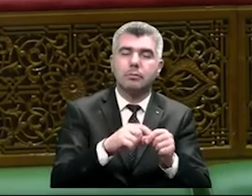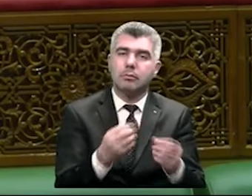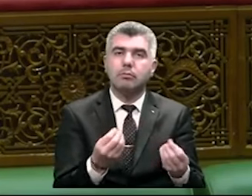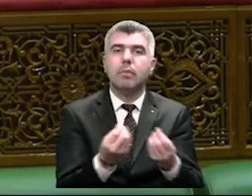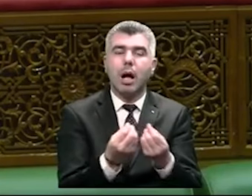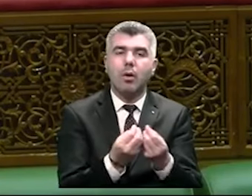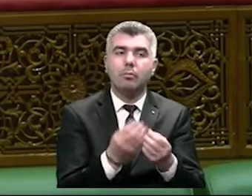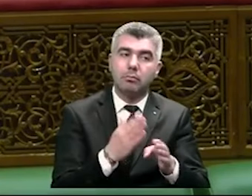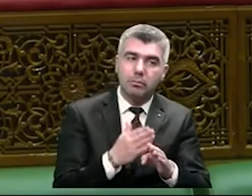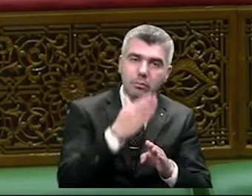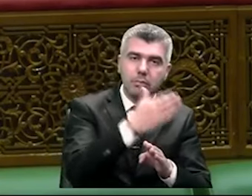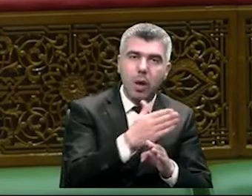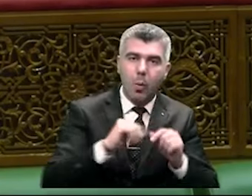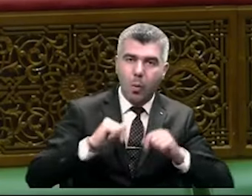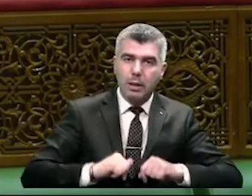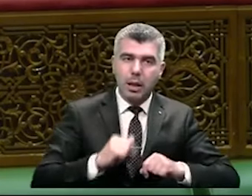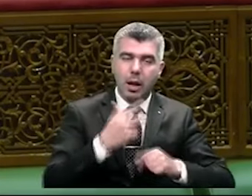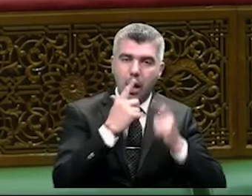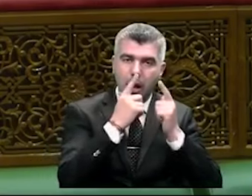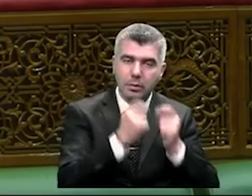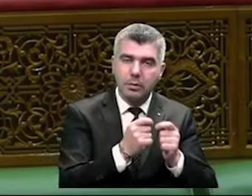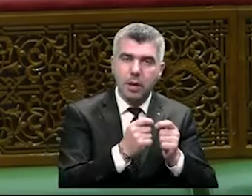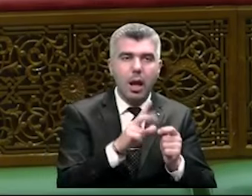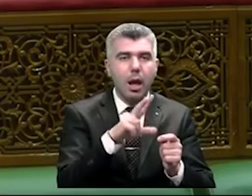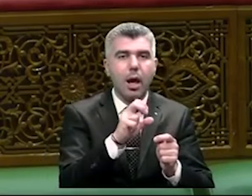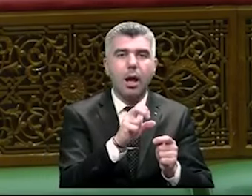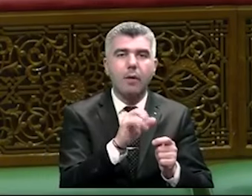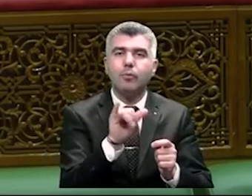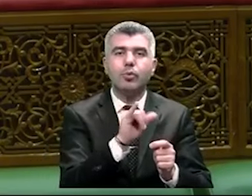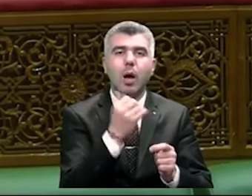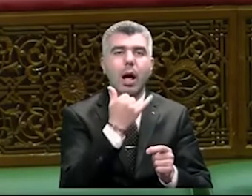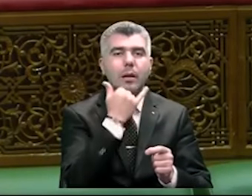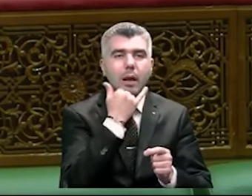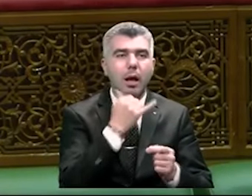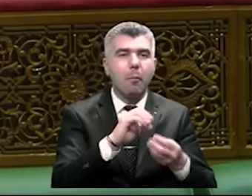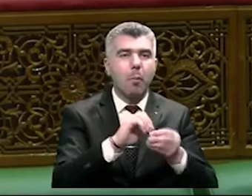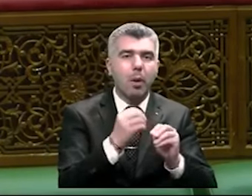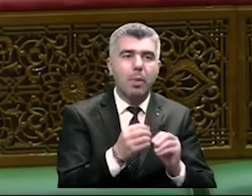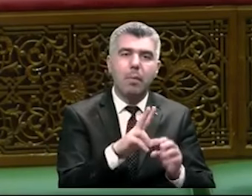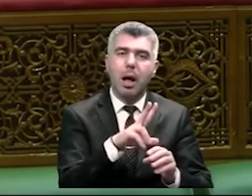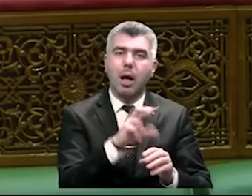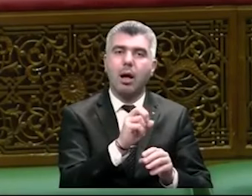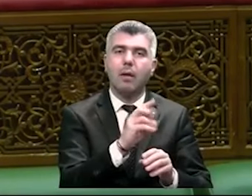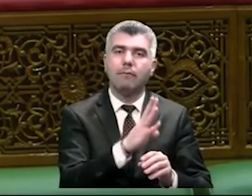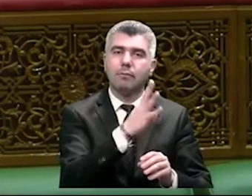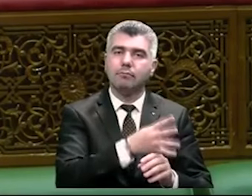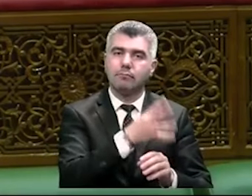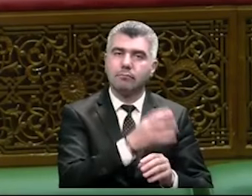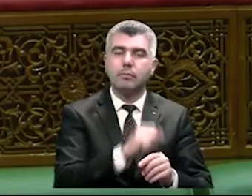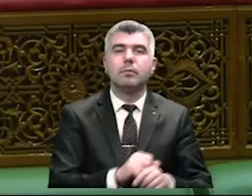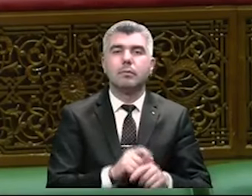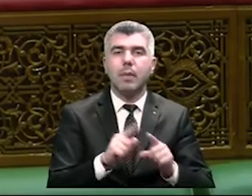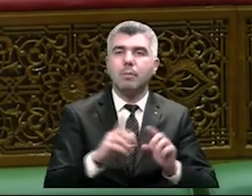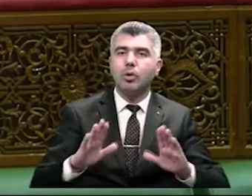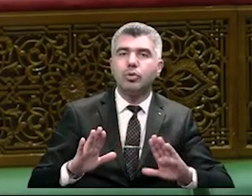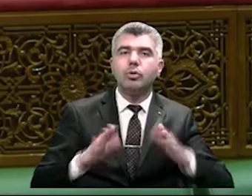ستمكن من الوقوف عند حجم الخصاص وعلى معاناه ساكنه الجهتين معا علما ان المنطقه يغلب عليها الطبع